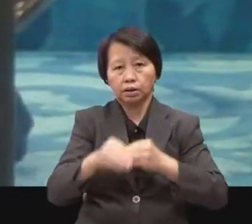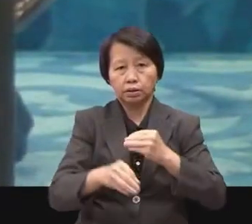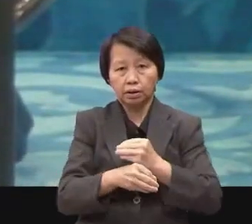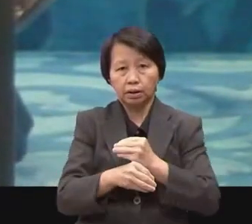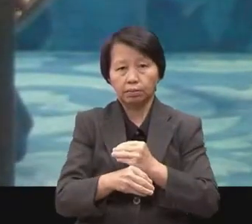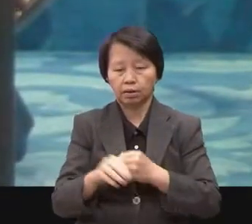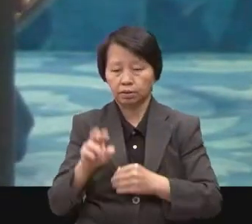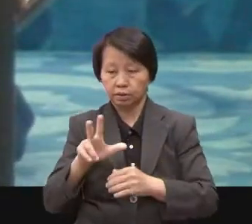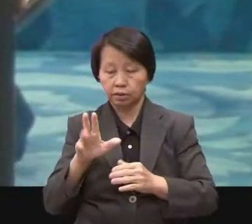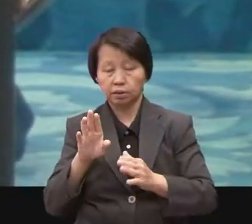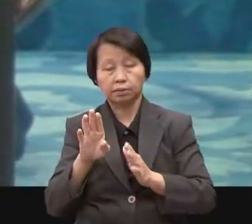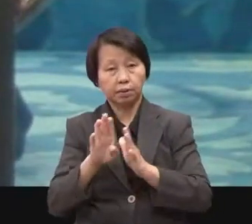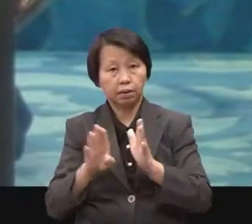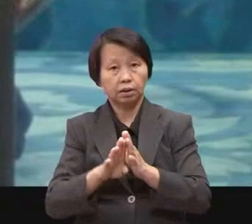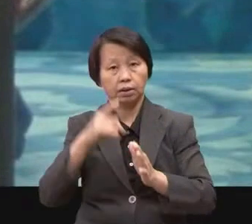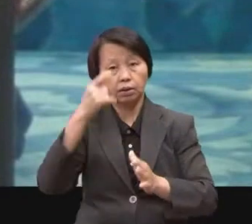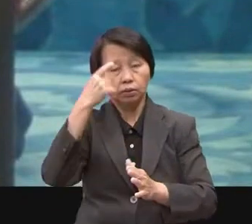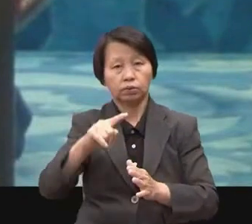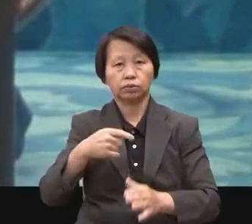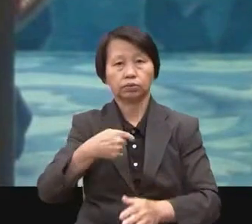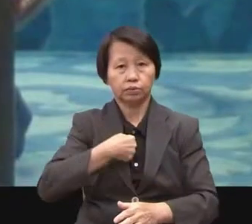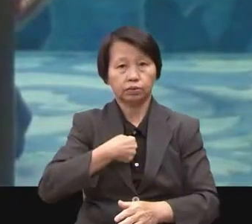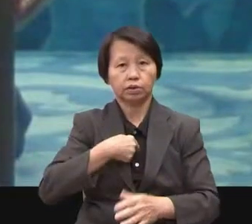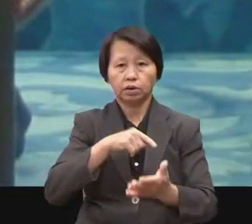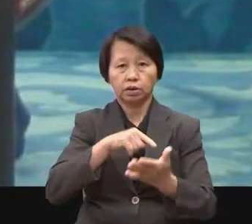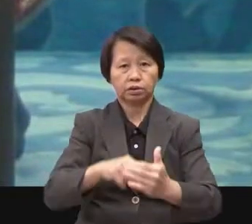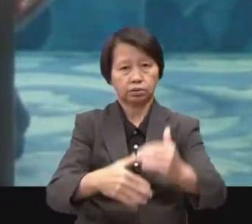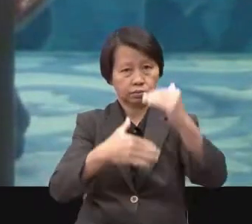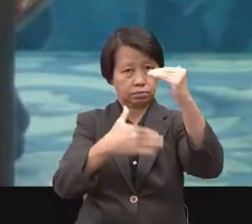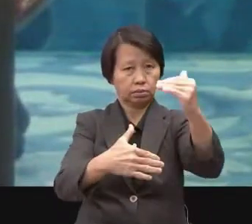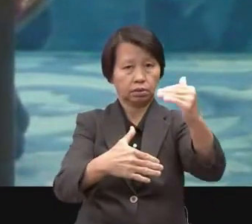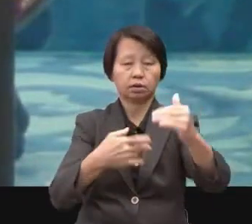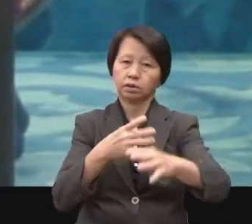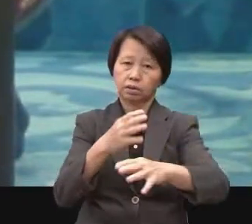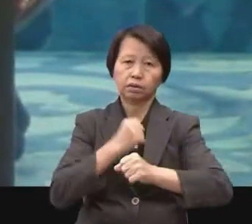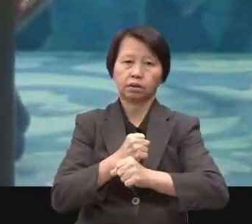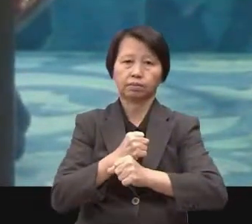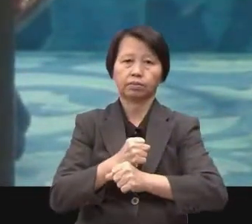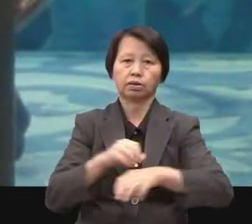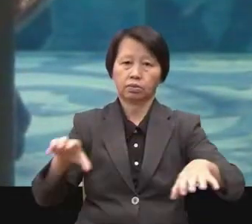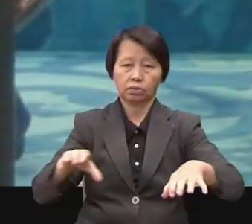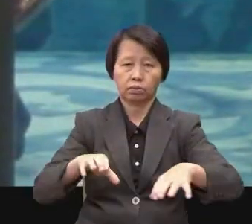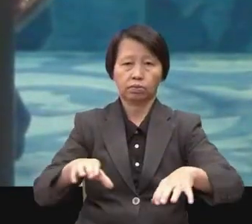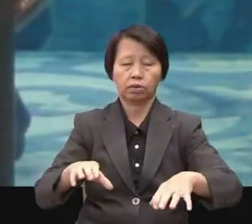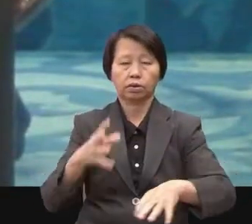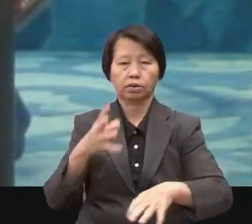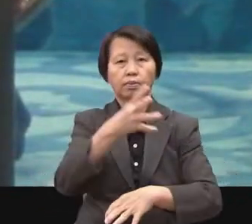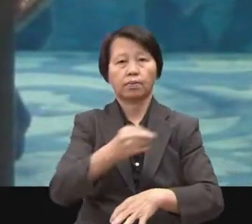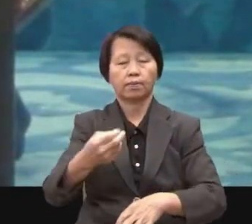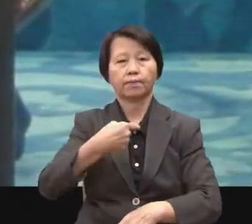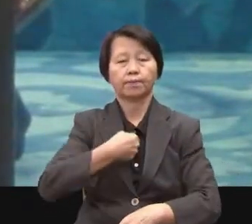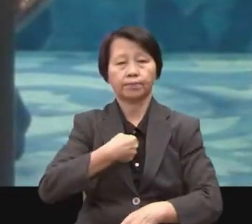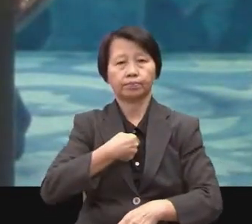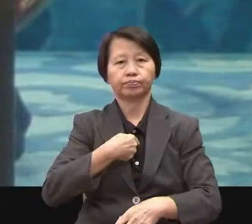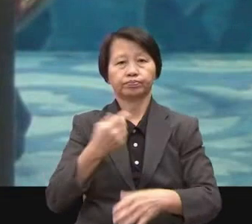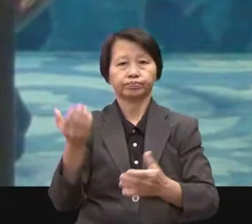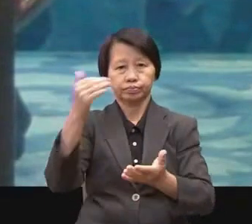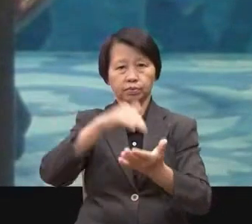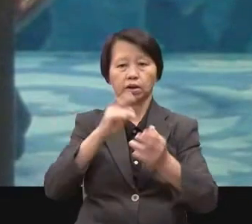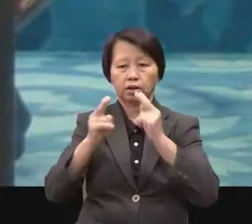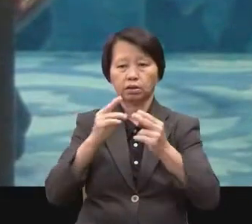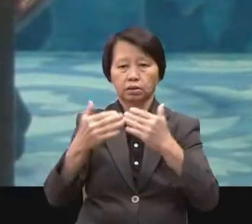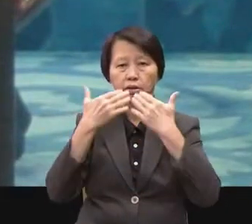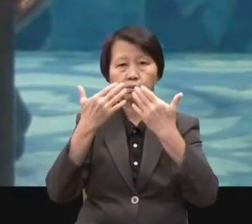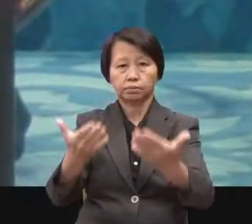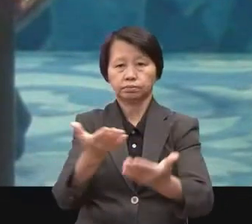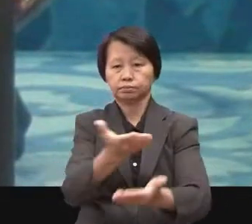3 bilu nih Bagi saya ini maksimal yang kita dapat lakukan dan saya sekali lagi ucap